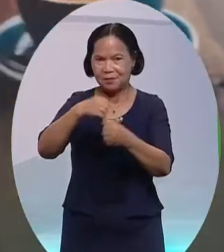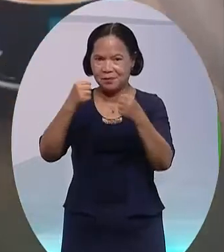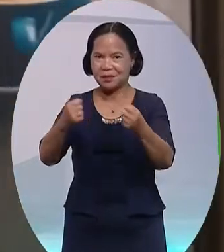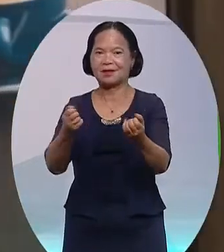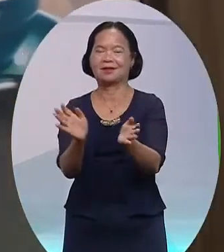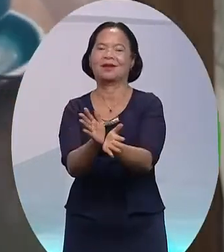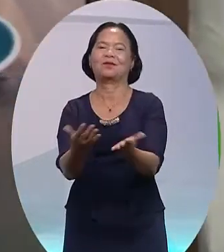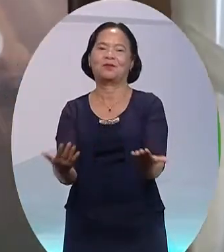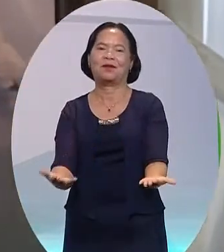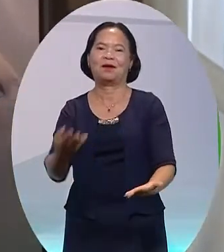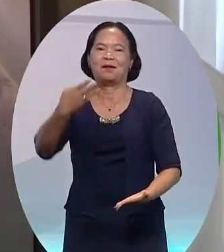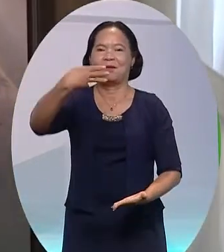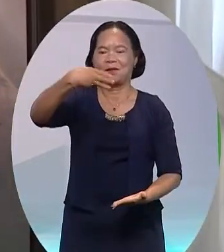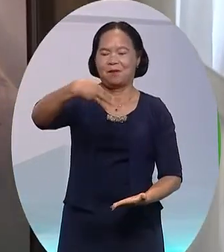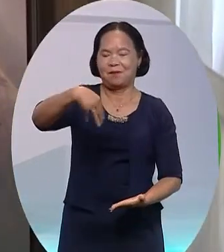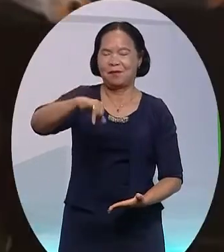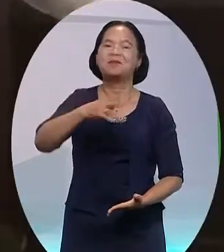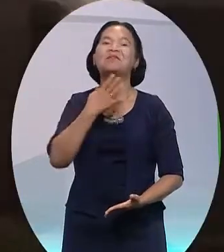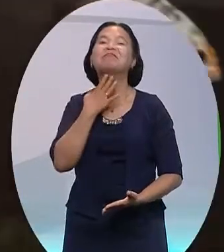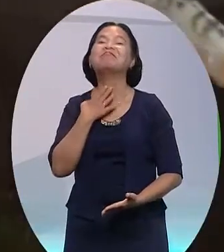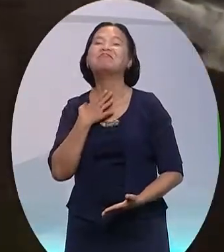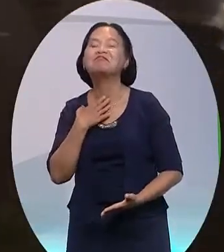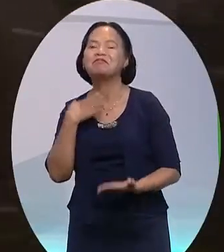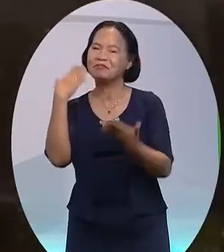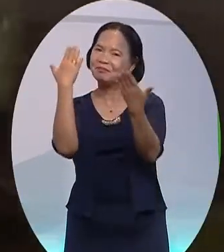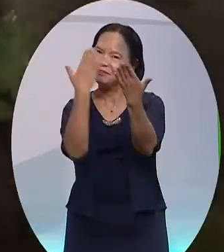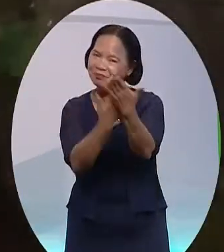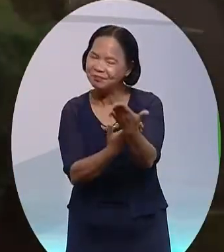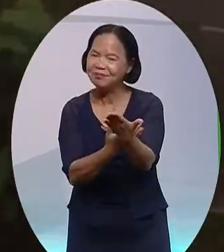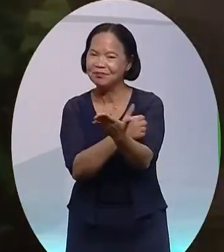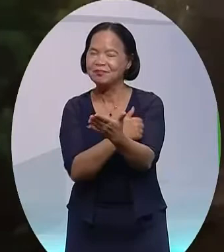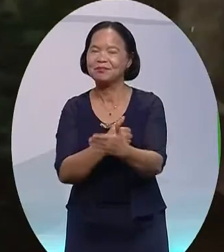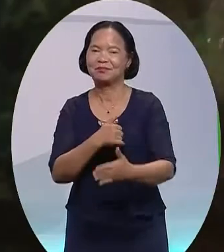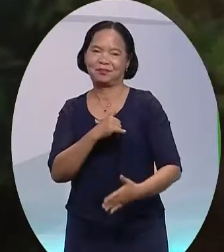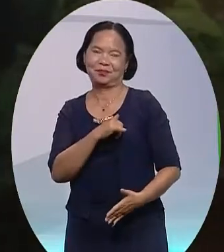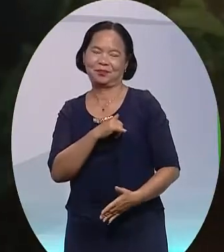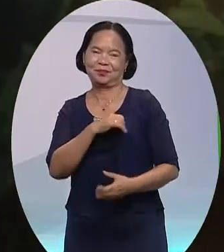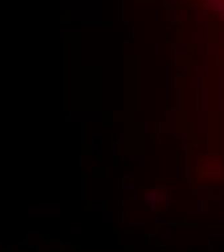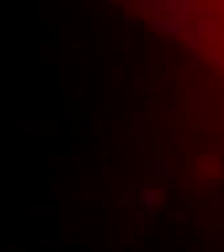như hiện nay, Minsk Coffee ra đời hy vọng mang dòng năng lượng mới cho những người yêu cà phê.